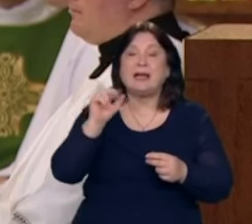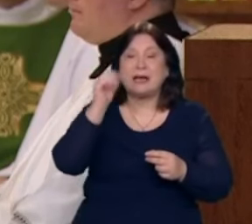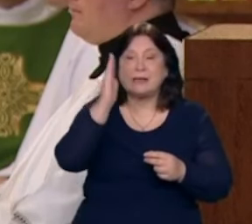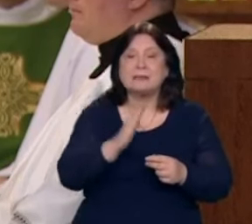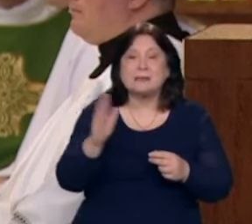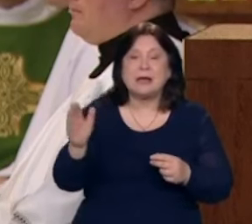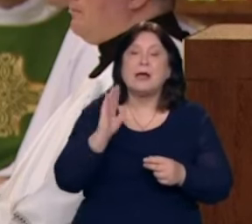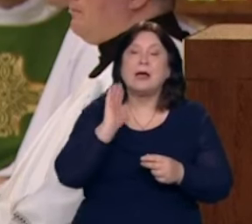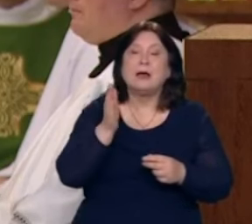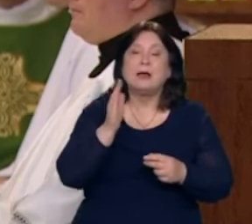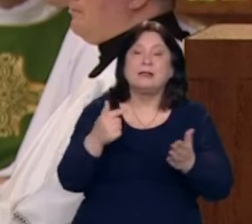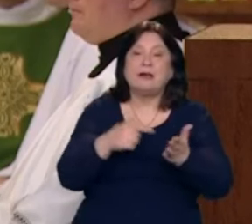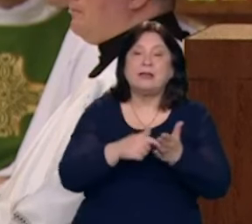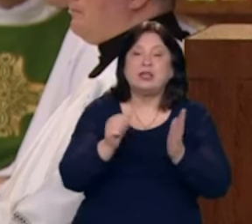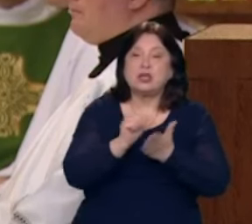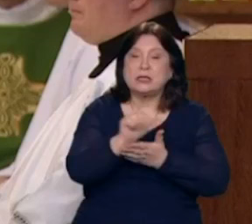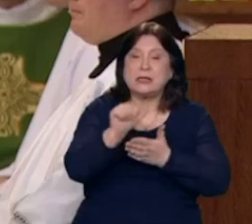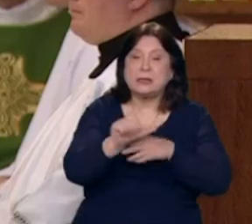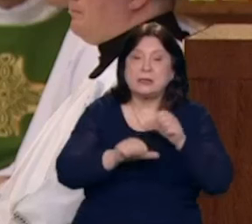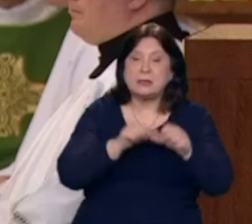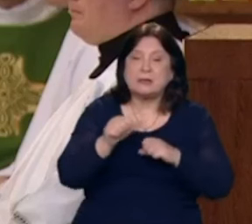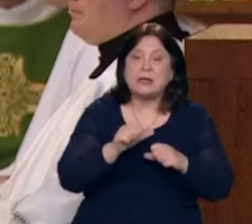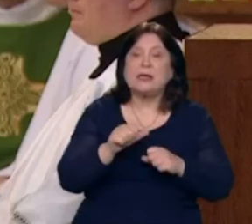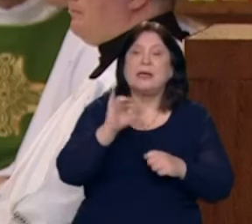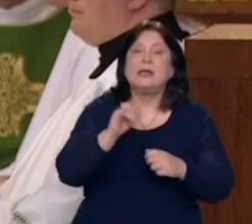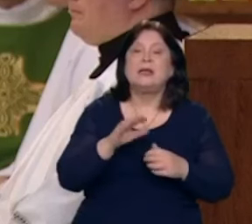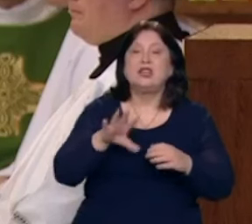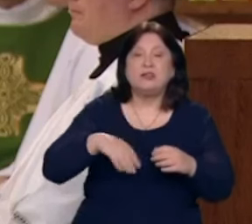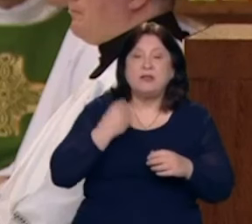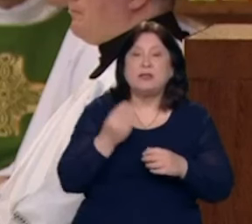kanonizację w 2014